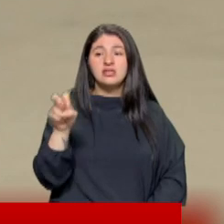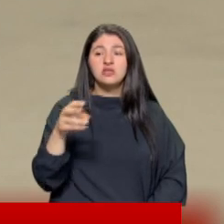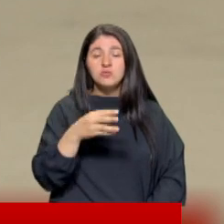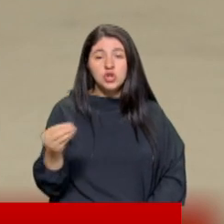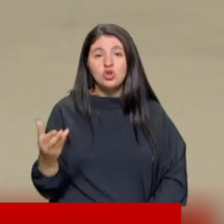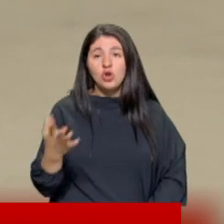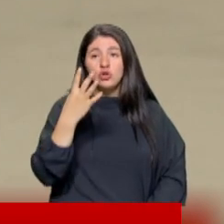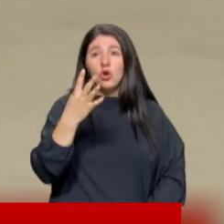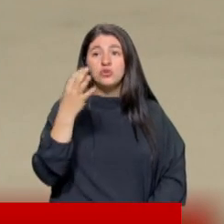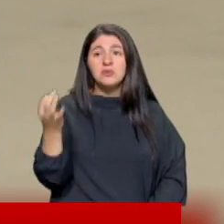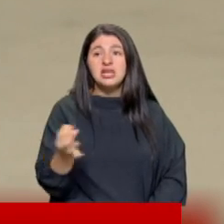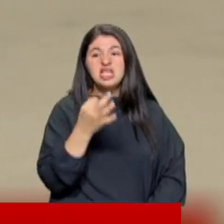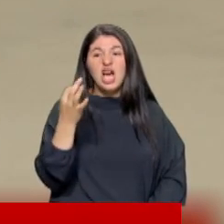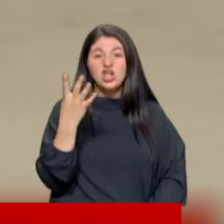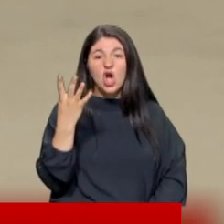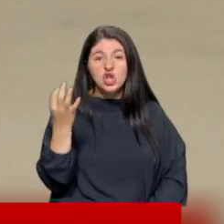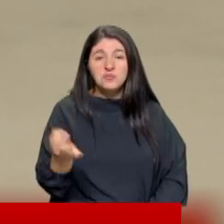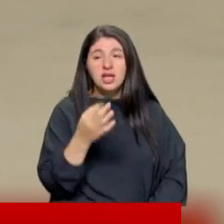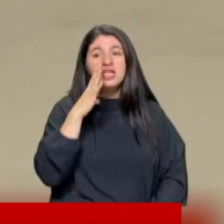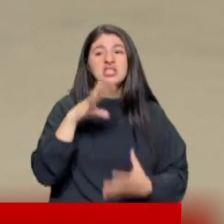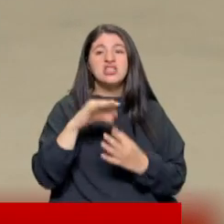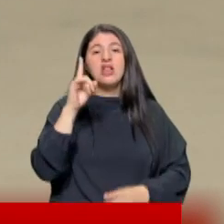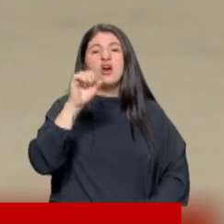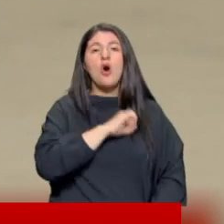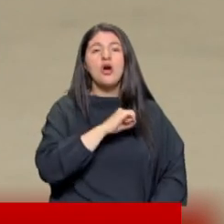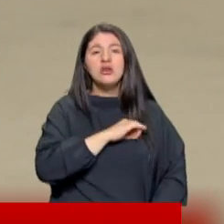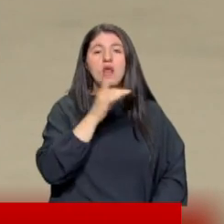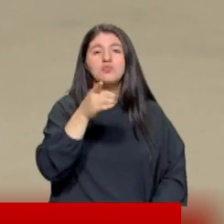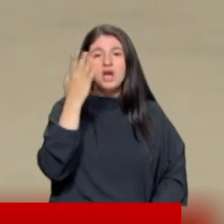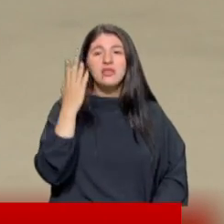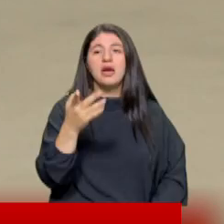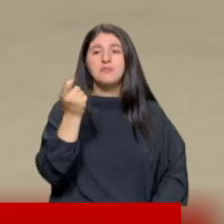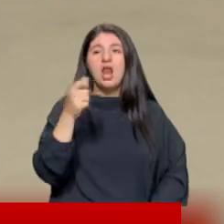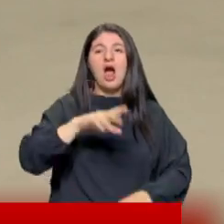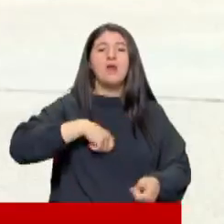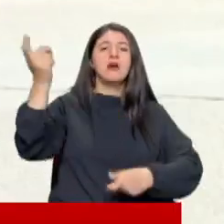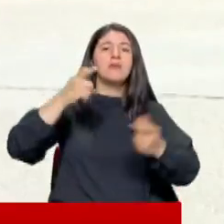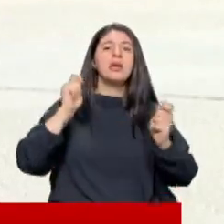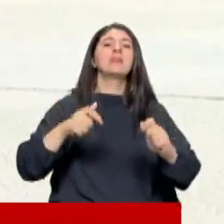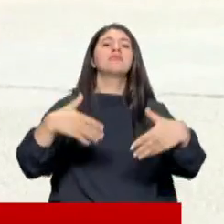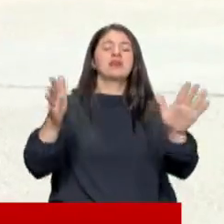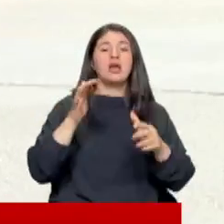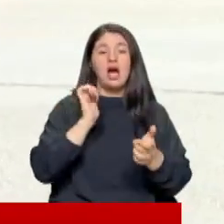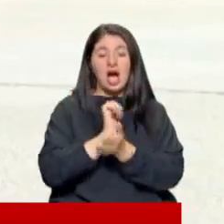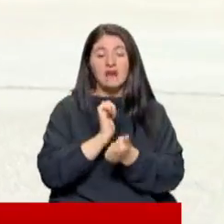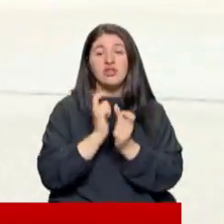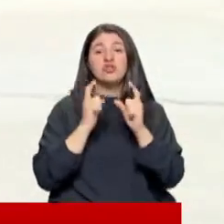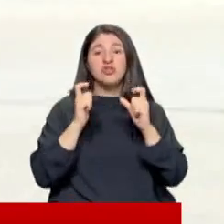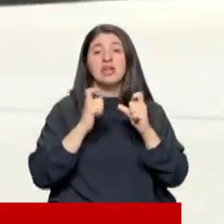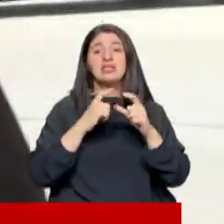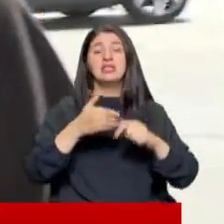milyon. 4 milyar. İnsan Allah'tan korkar, bu kadar para çarçur edilmez. Aile ve Sosyal Hizmetler